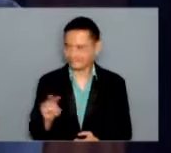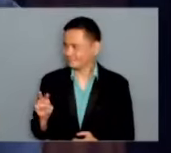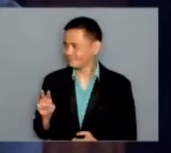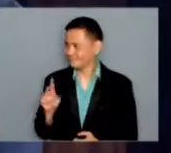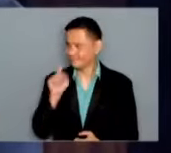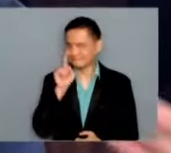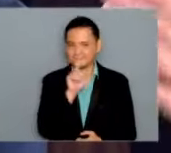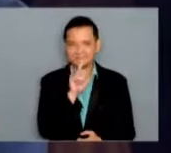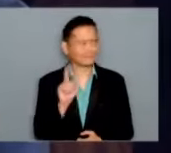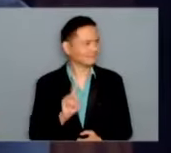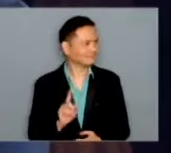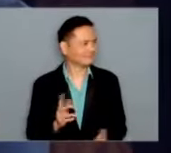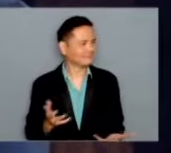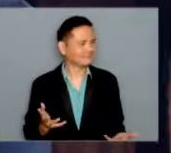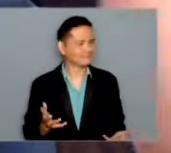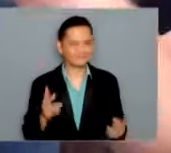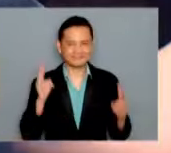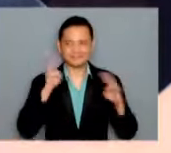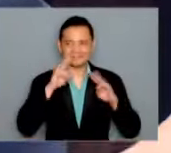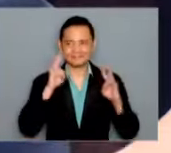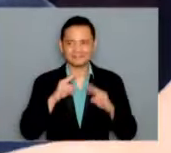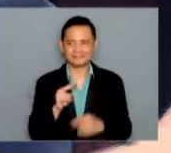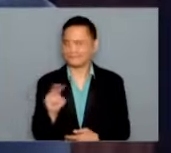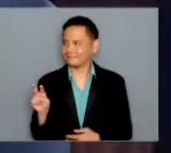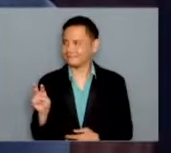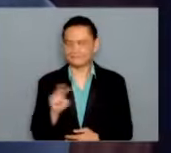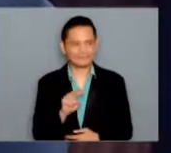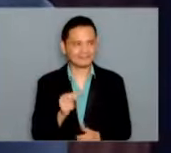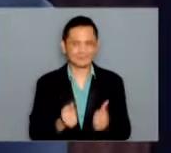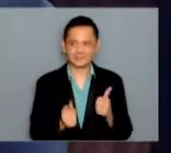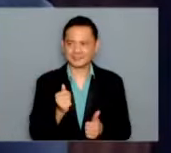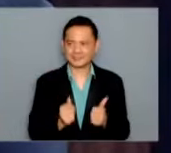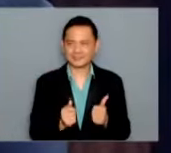Pala. Mark, wait, dito sa kaliwa, sa kanan ng tiyan.